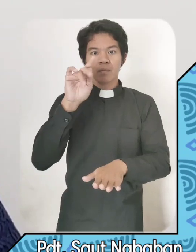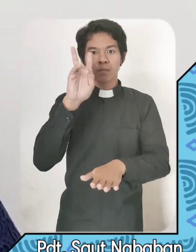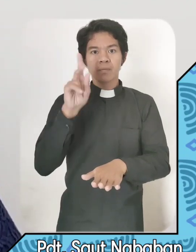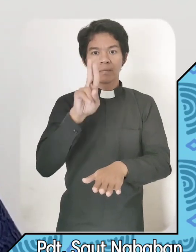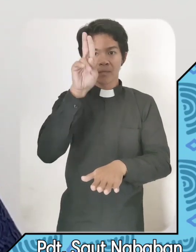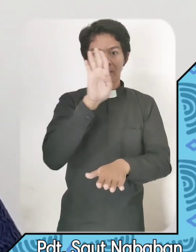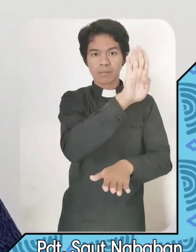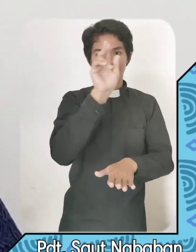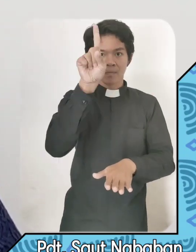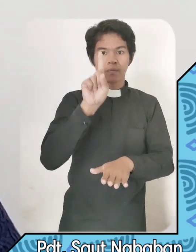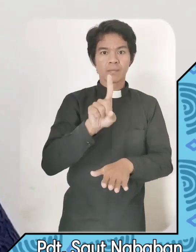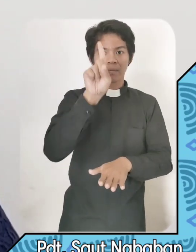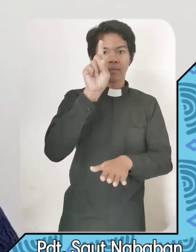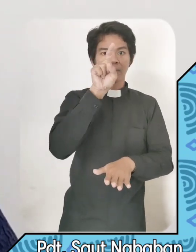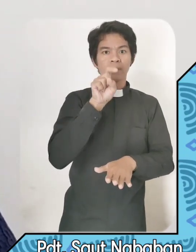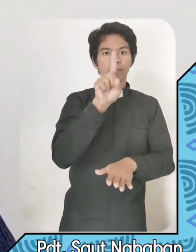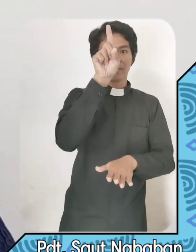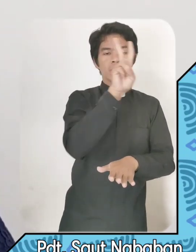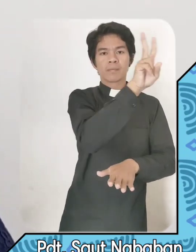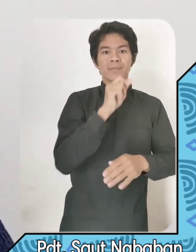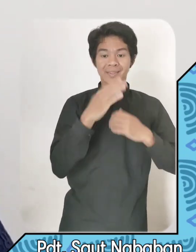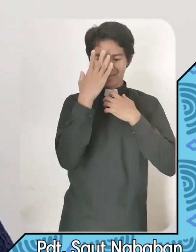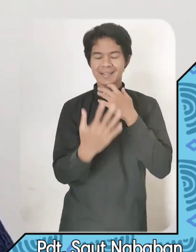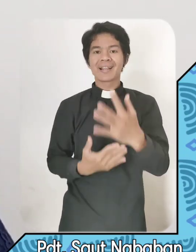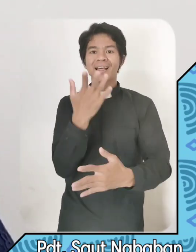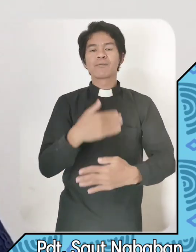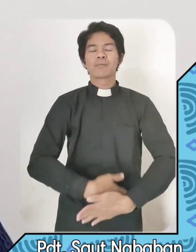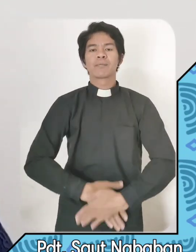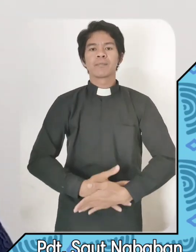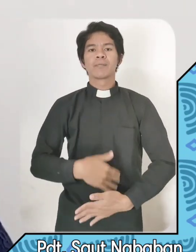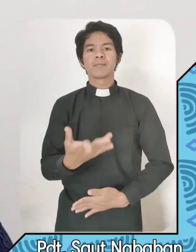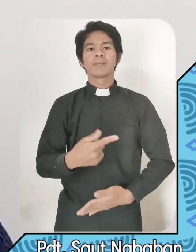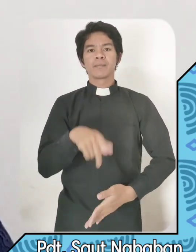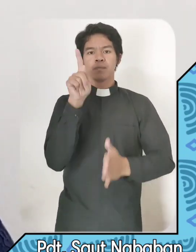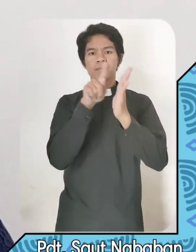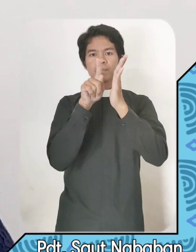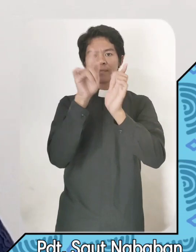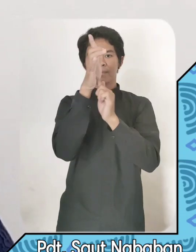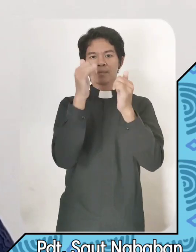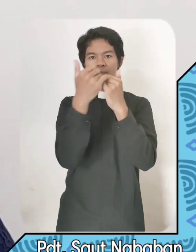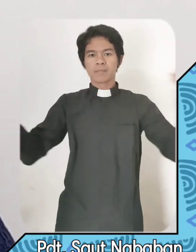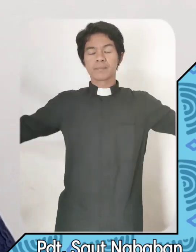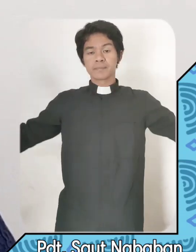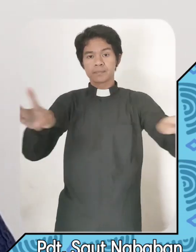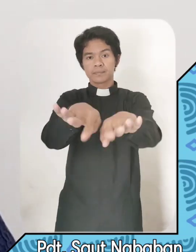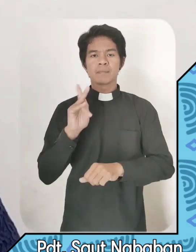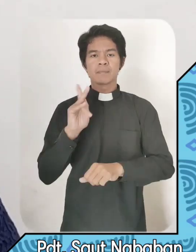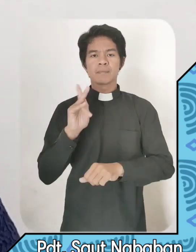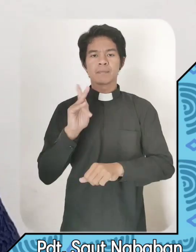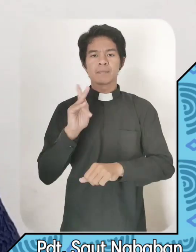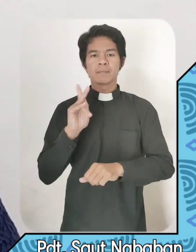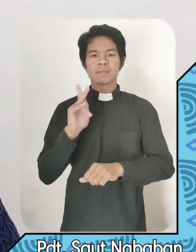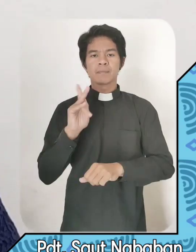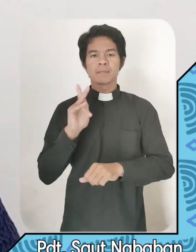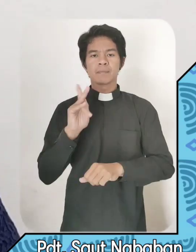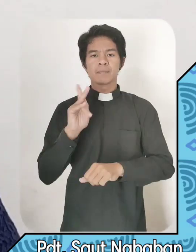24 ayat 1-12. Selamat Paskah. Tuhan Yesus Kristus memberkati. Amin.